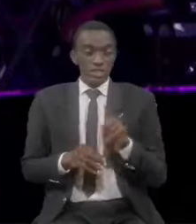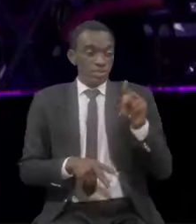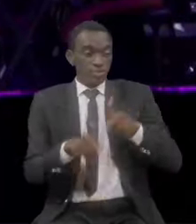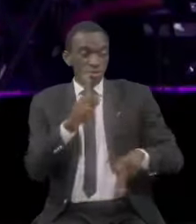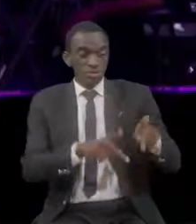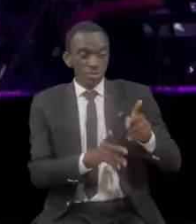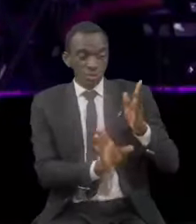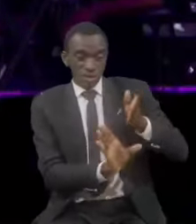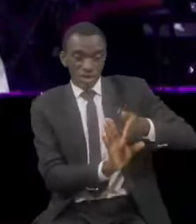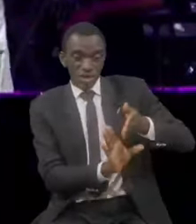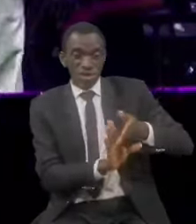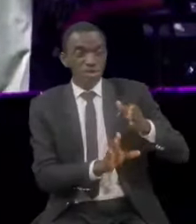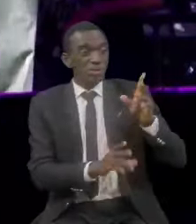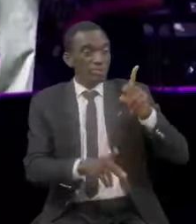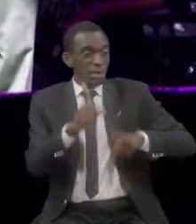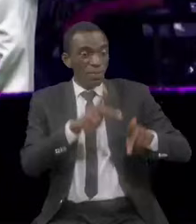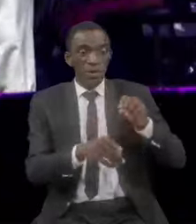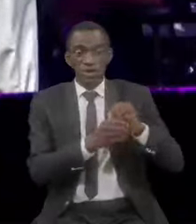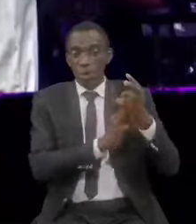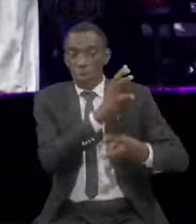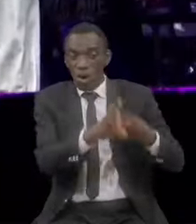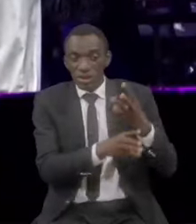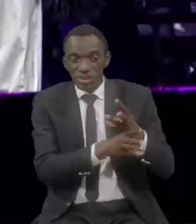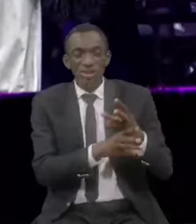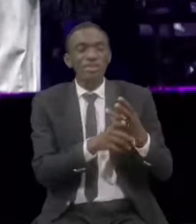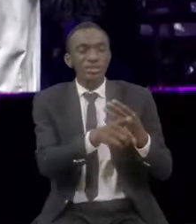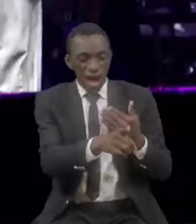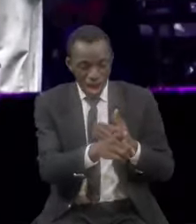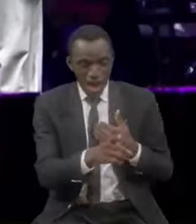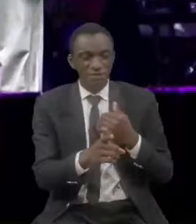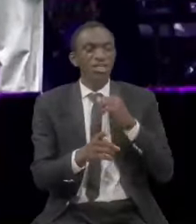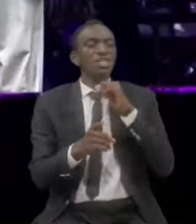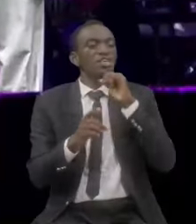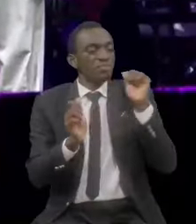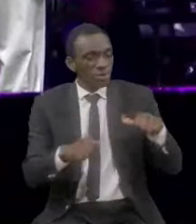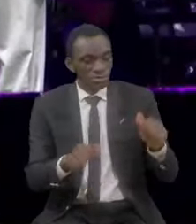l'impossibilité dans la psychologie du monde.